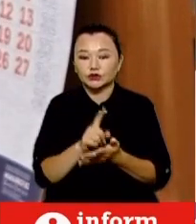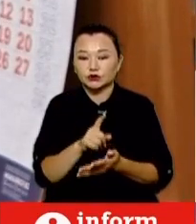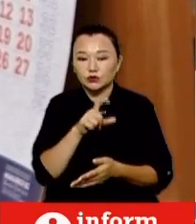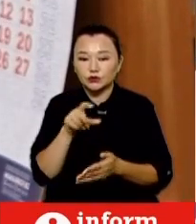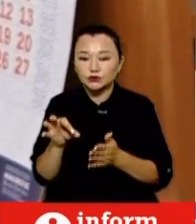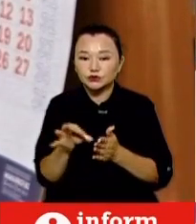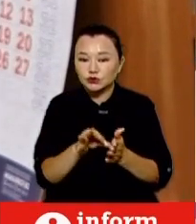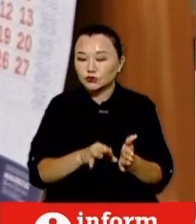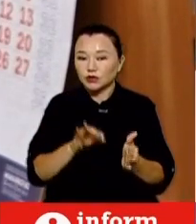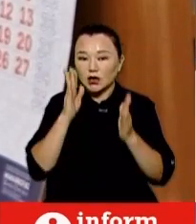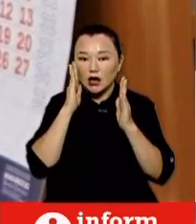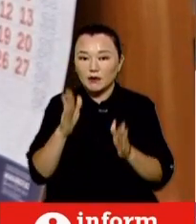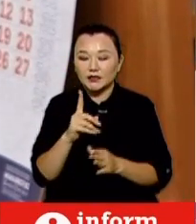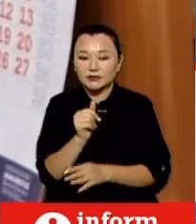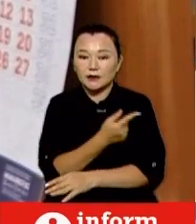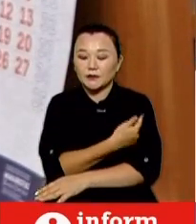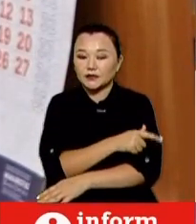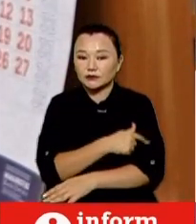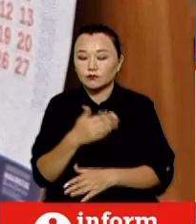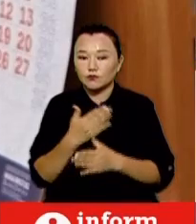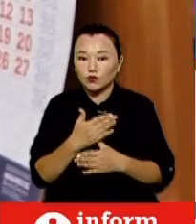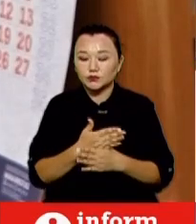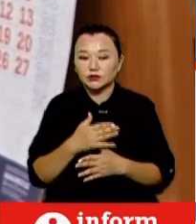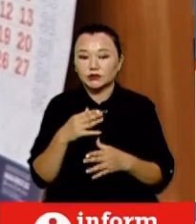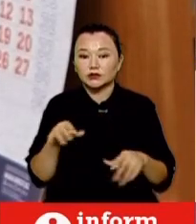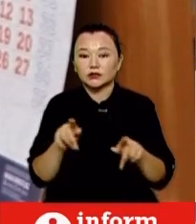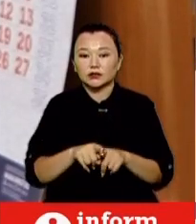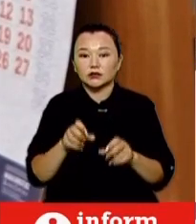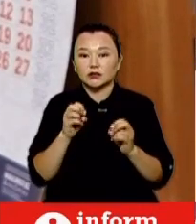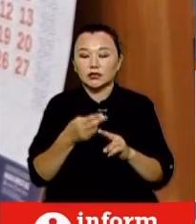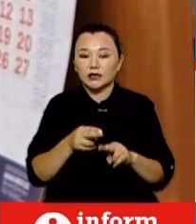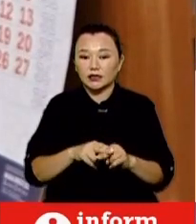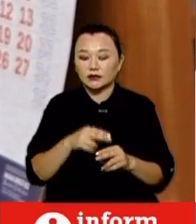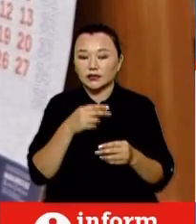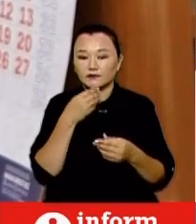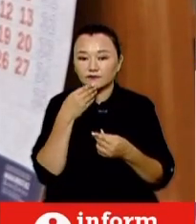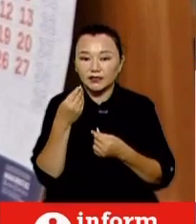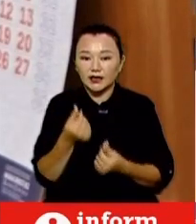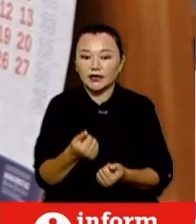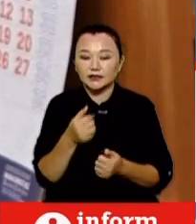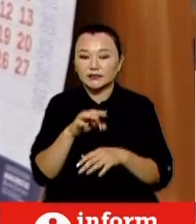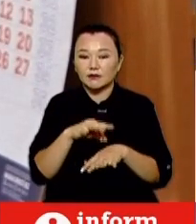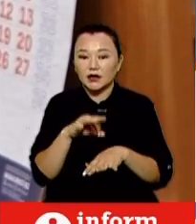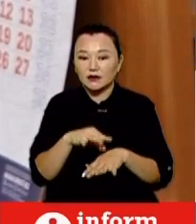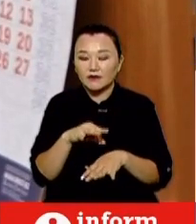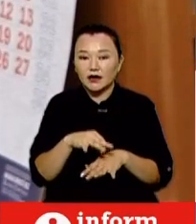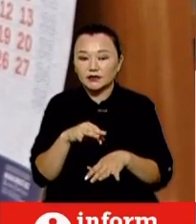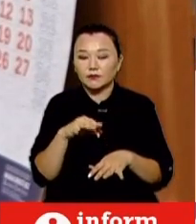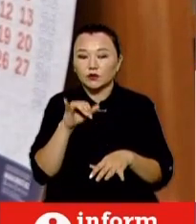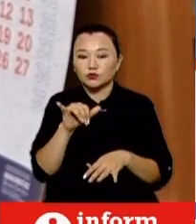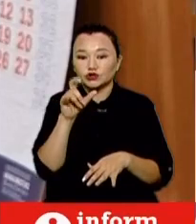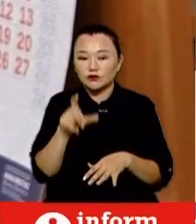срочно обращаться за медицинской помощью, так как это грозит заболеваем.